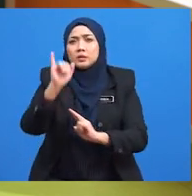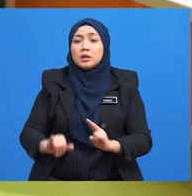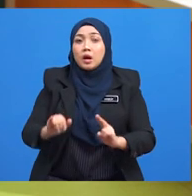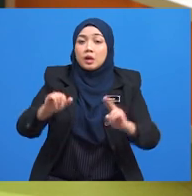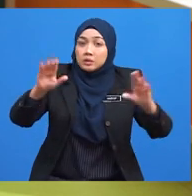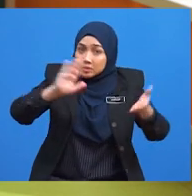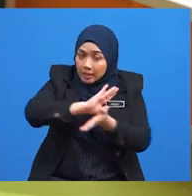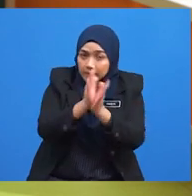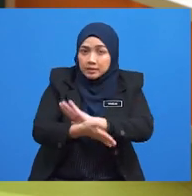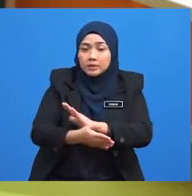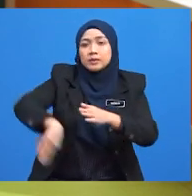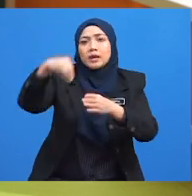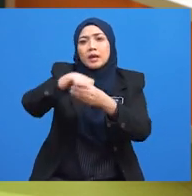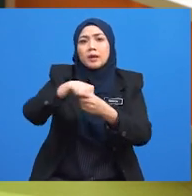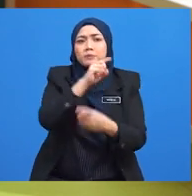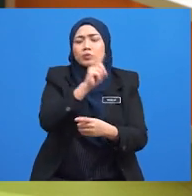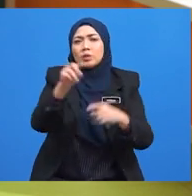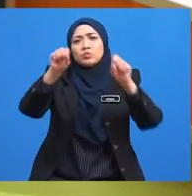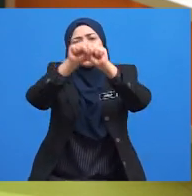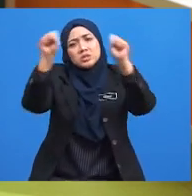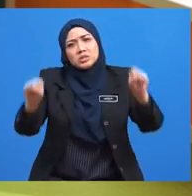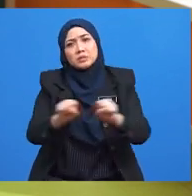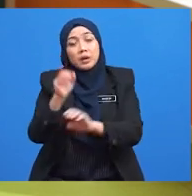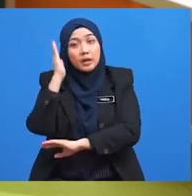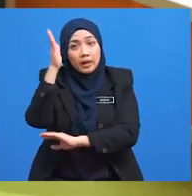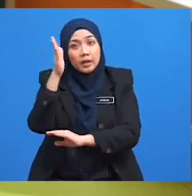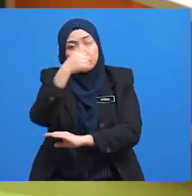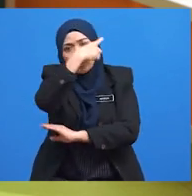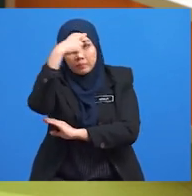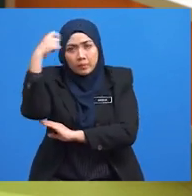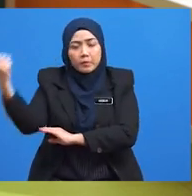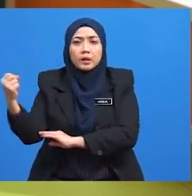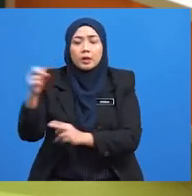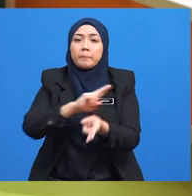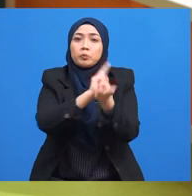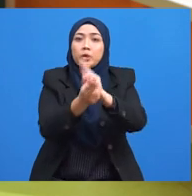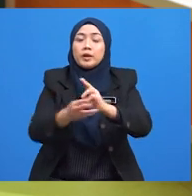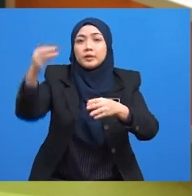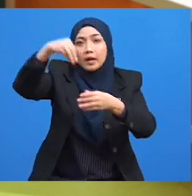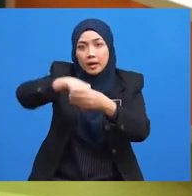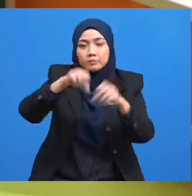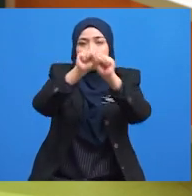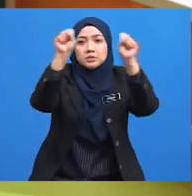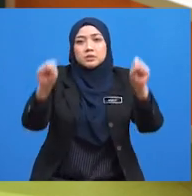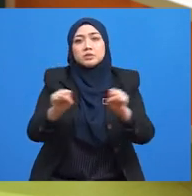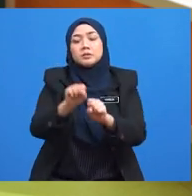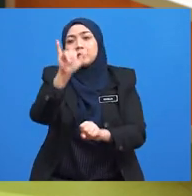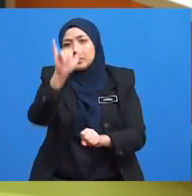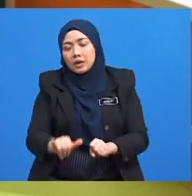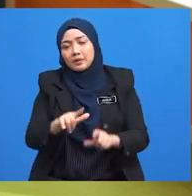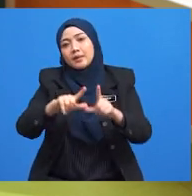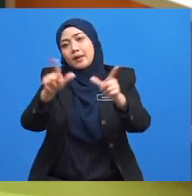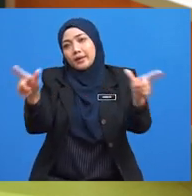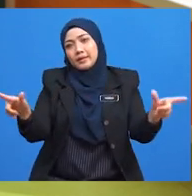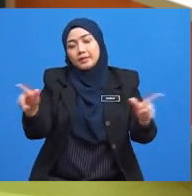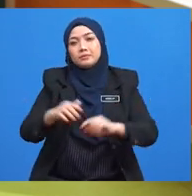berlaku dalam sesebuah sistem akan menyebabkan perubahan dalam sistem yang lain.